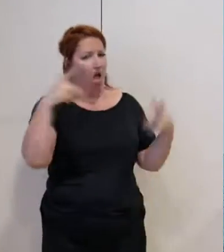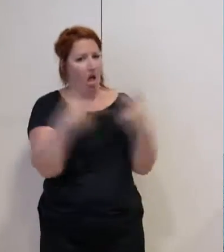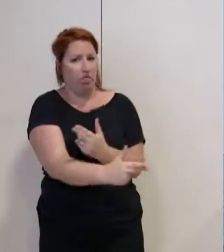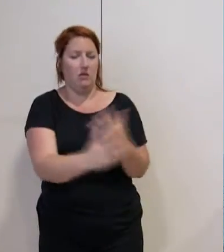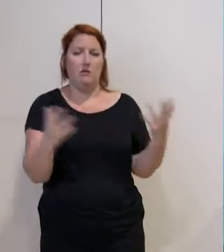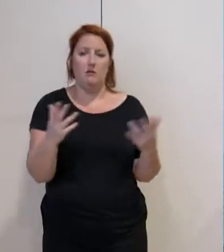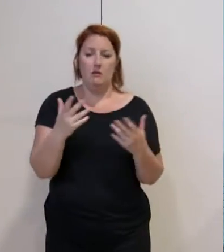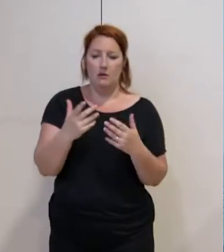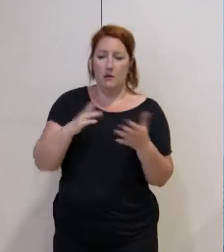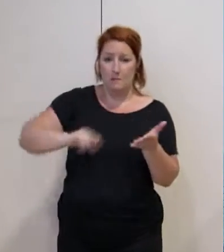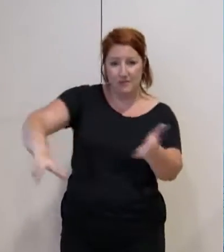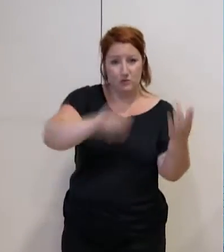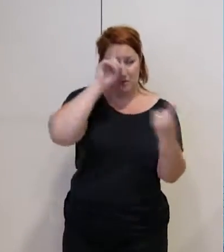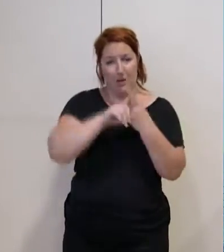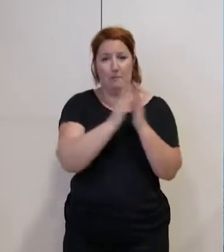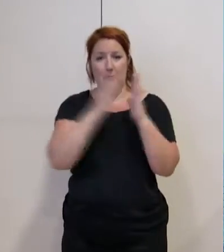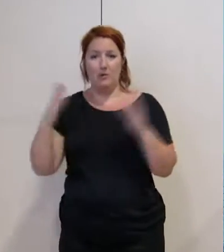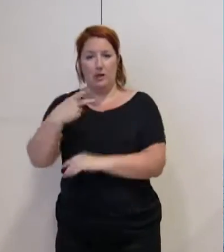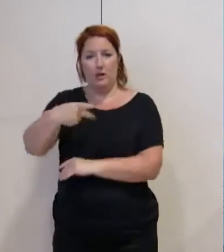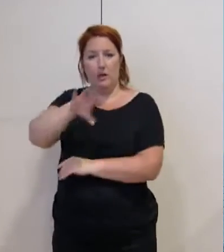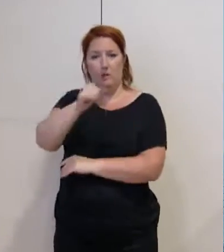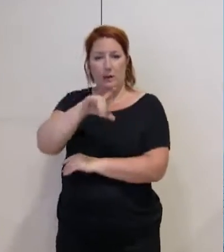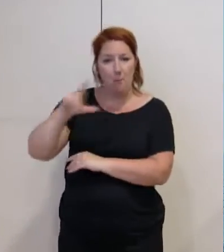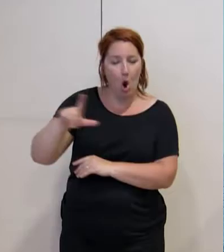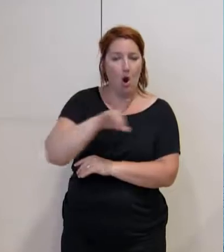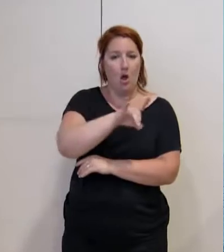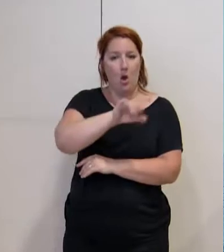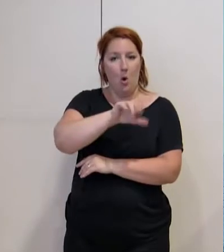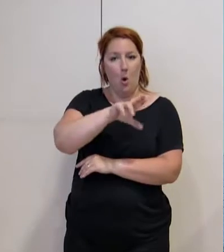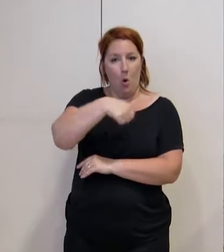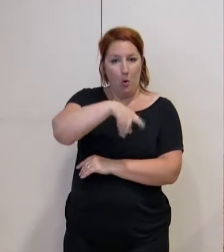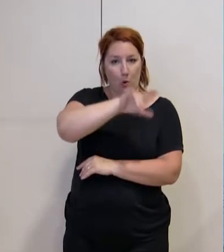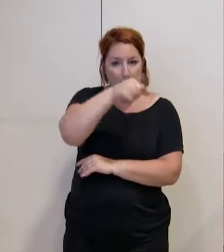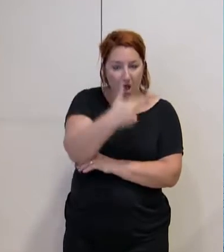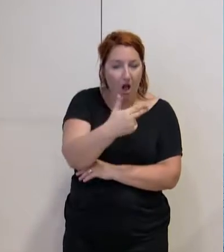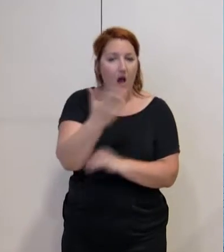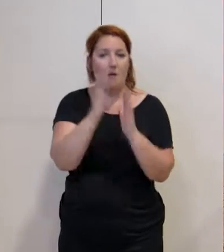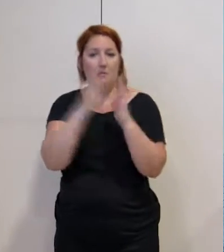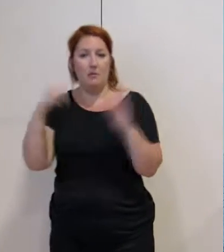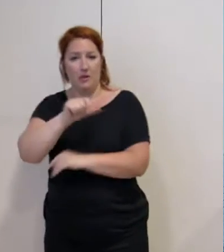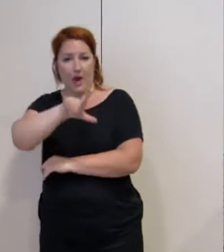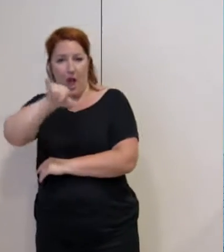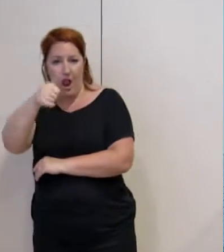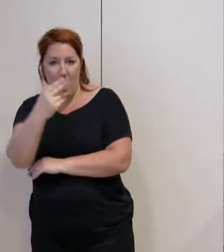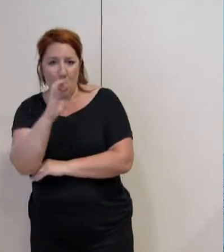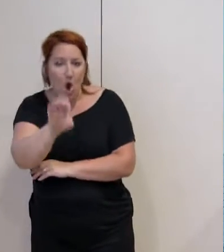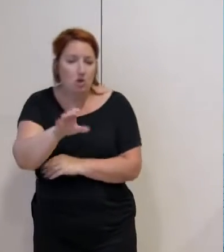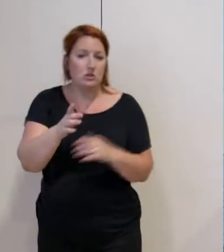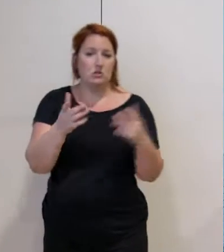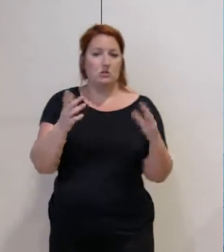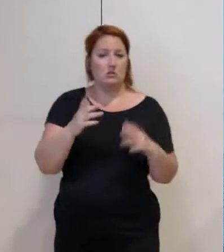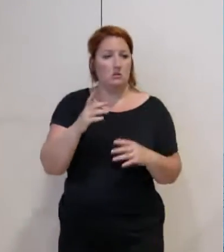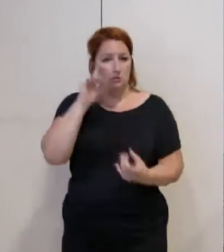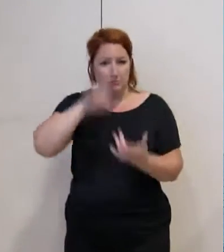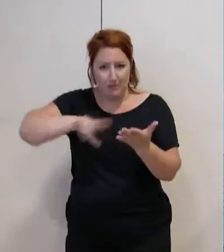Prémol, pétition pour sauver la bibliothèque Auquelin, pétition pour sauver la bibliothèque Alliance, pour sauver la santé